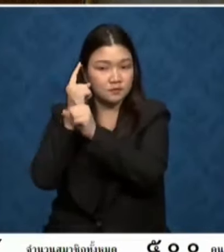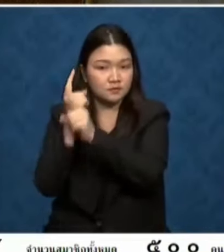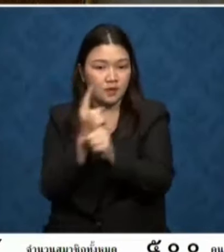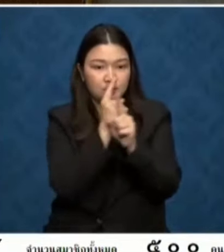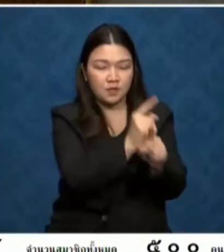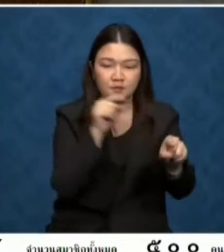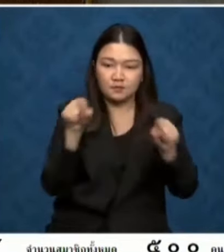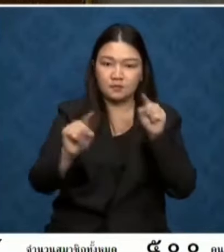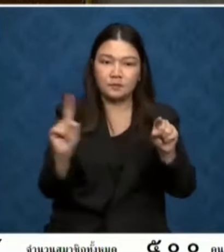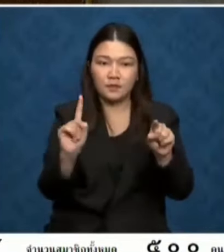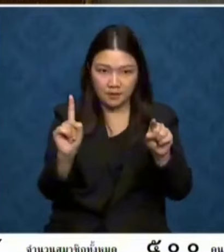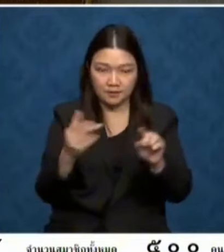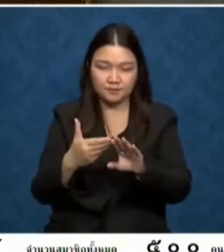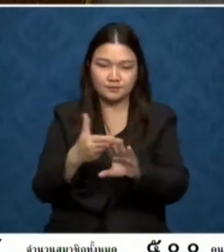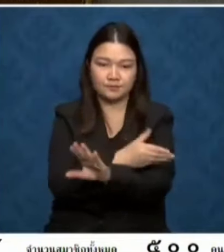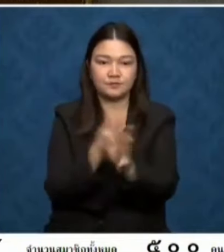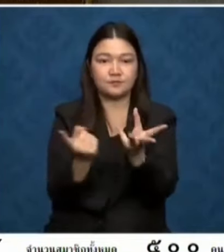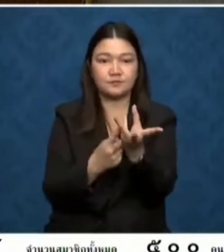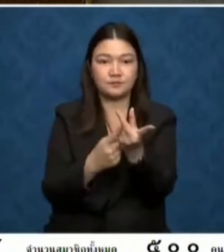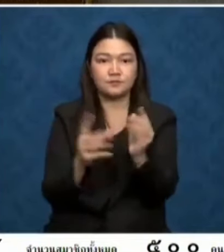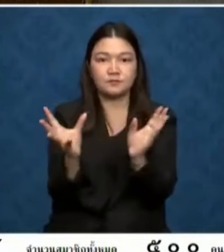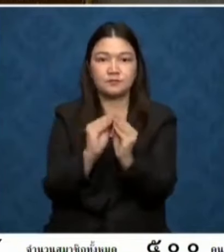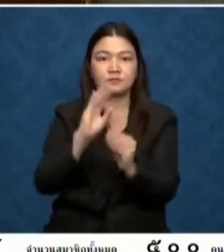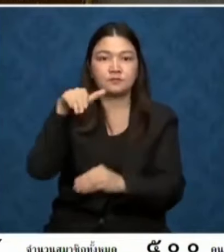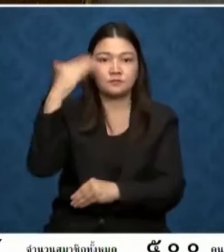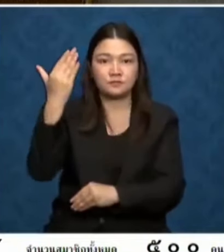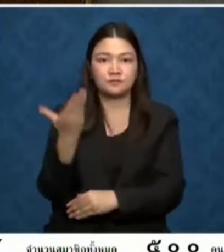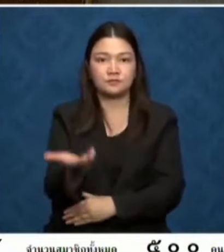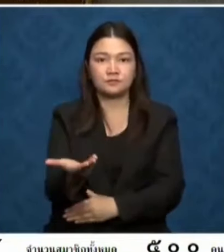นลงมติขอตรวจสอบองค์ประชุมครับ